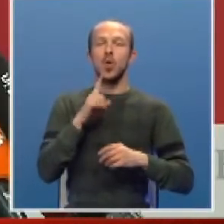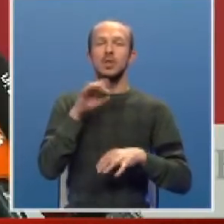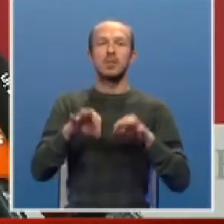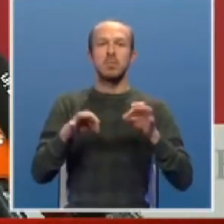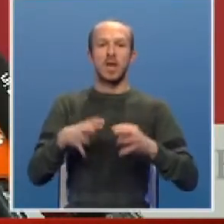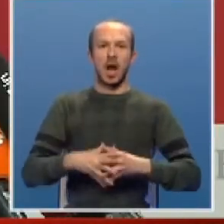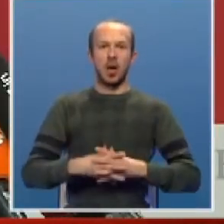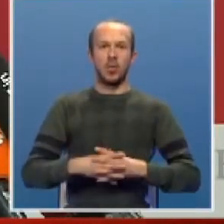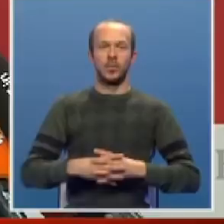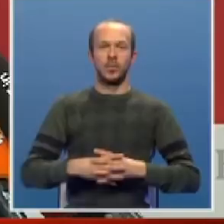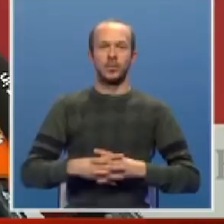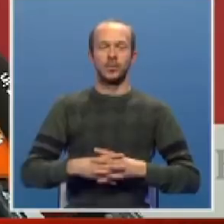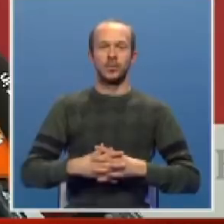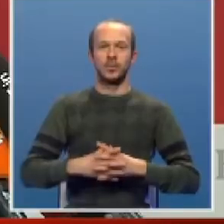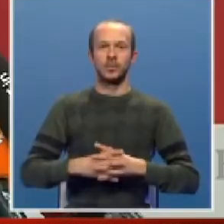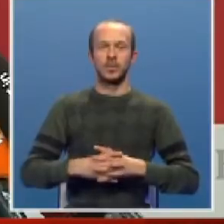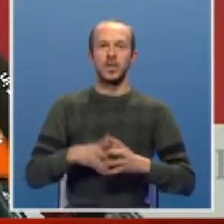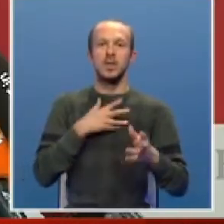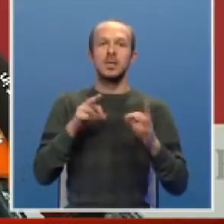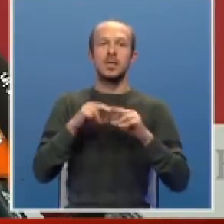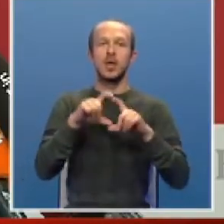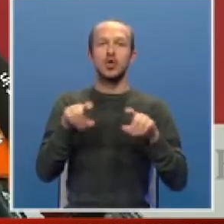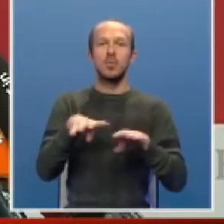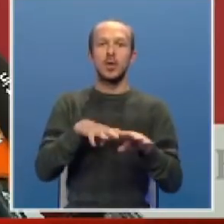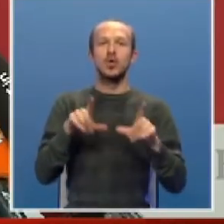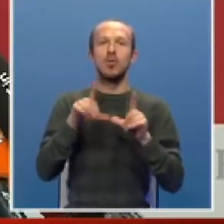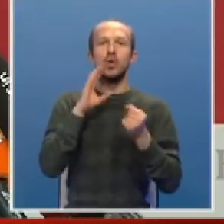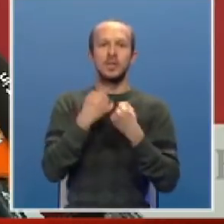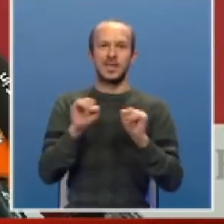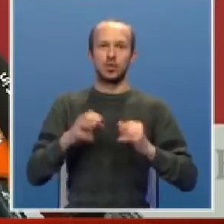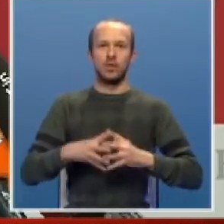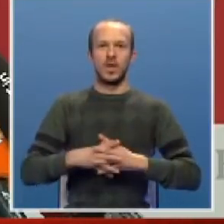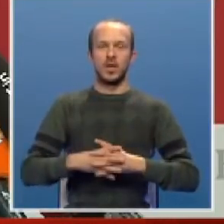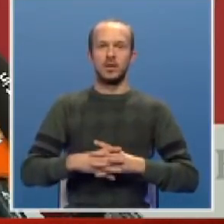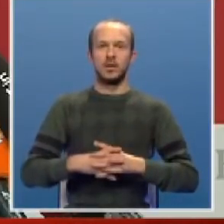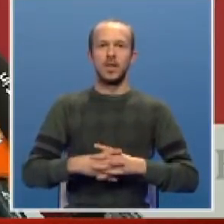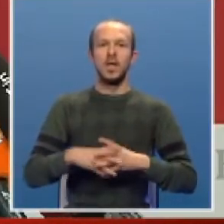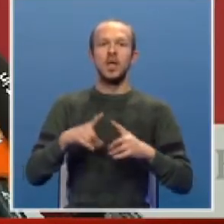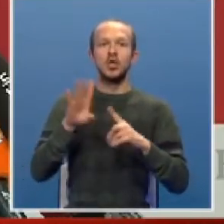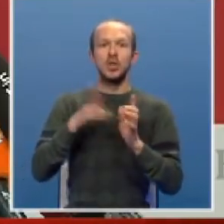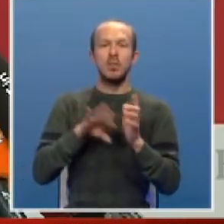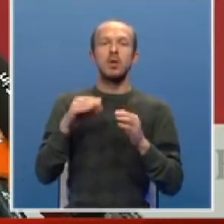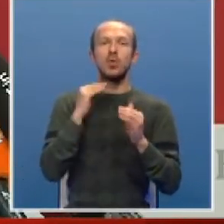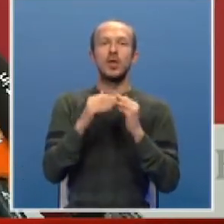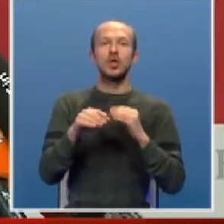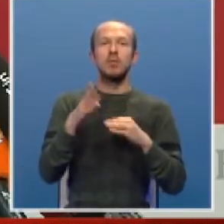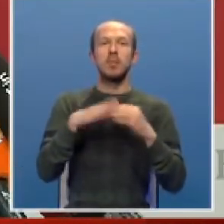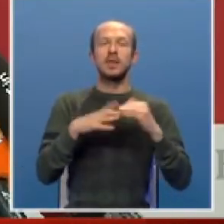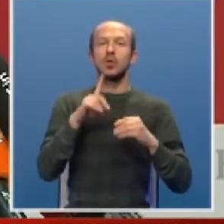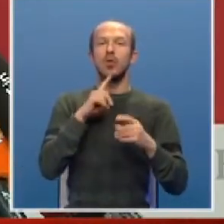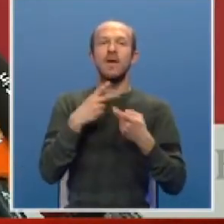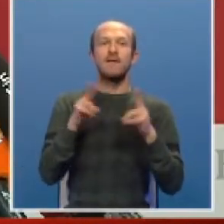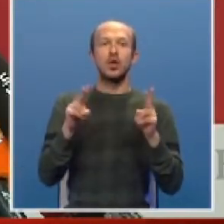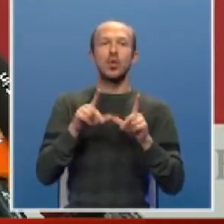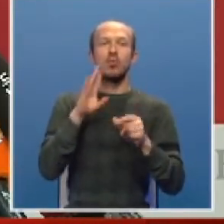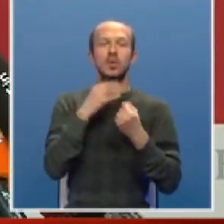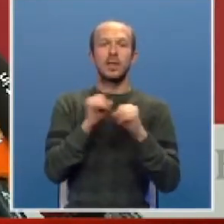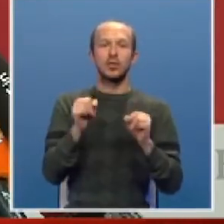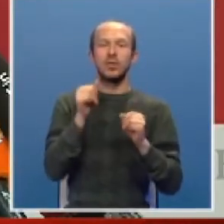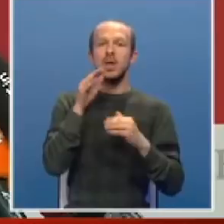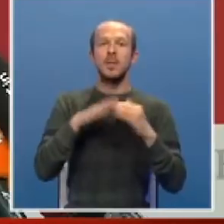bira za Dom naroda Bosne i Hercegovine. Time bi ujednačili prakse koje važe u federaciji,